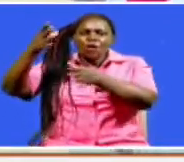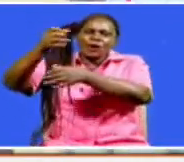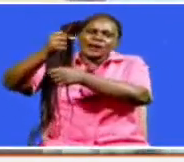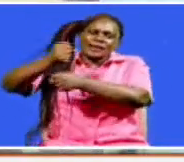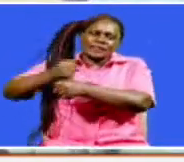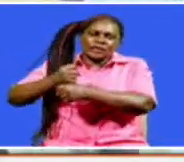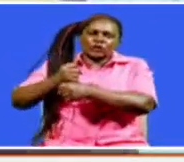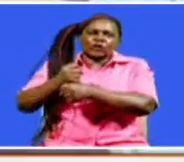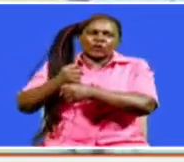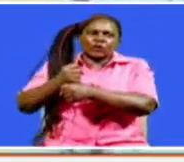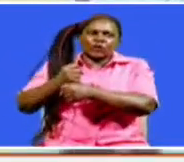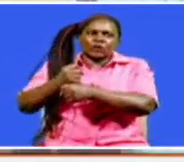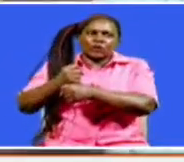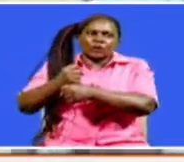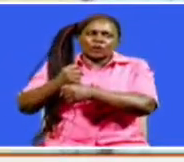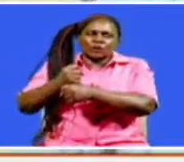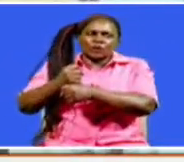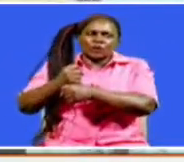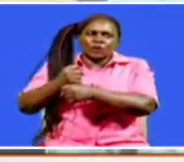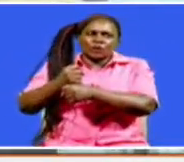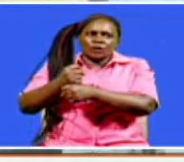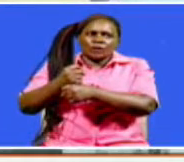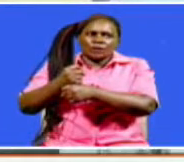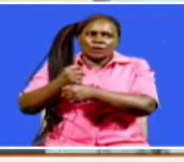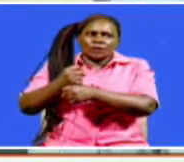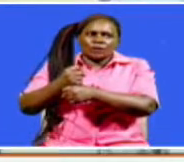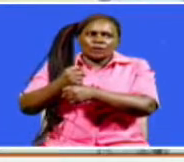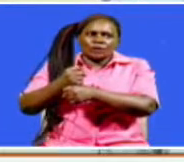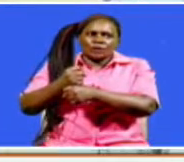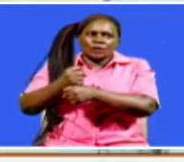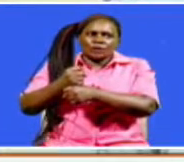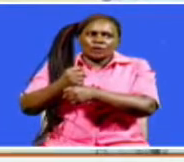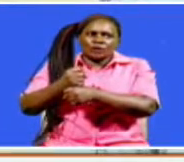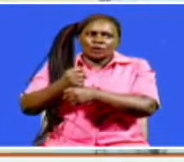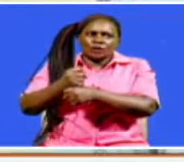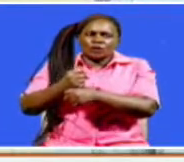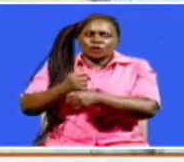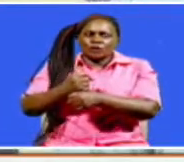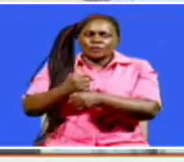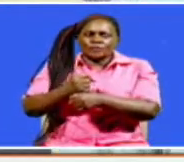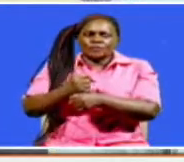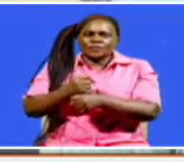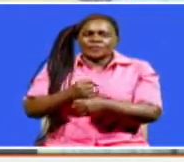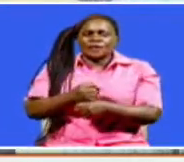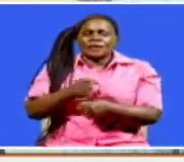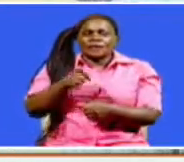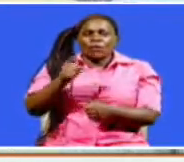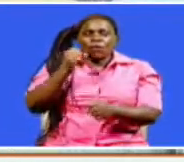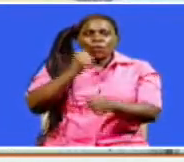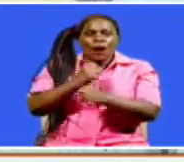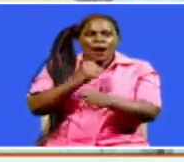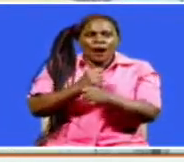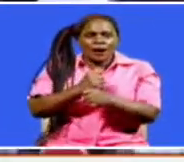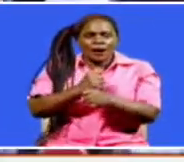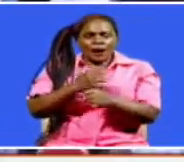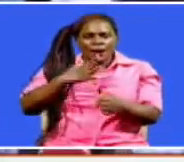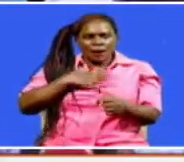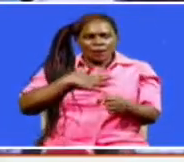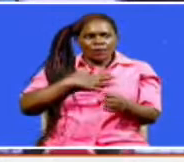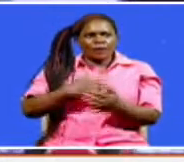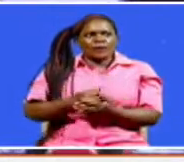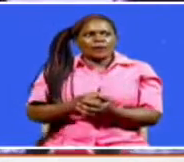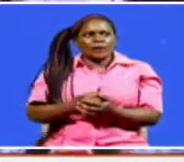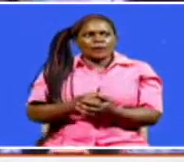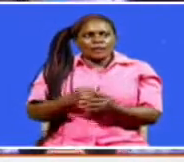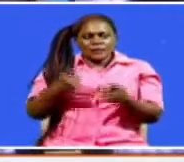zile idara zingine ambao kuria zingine ambao sio za serikali, zazo ndio wanafanya kazi yetu. We have